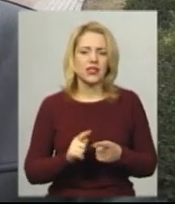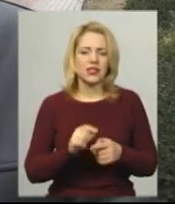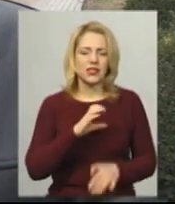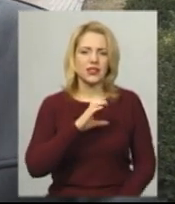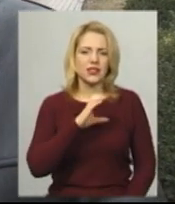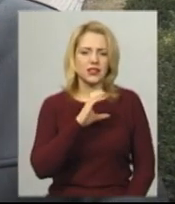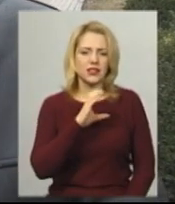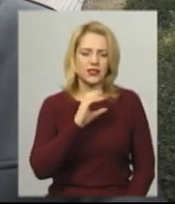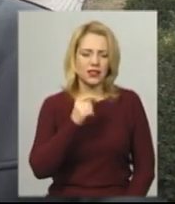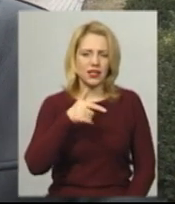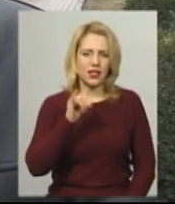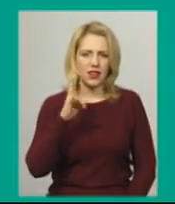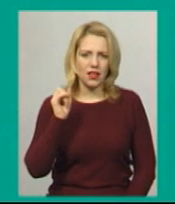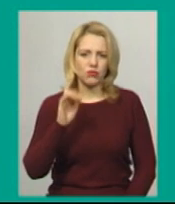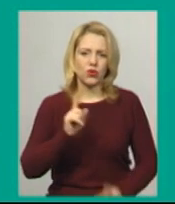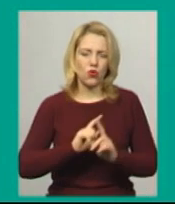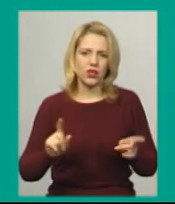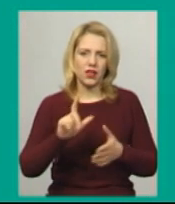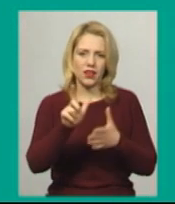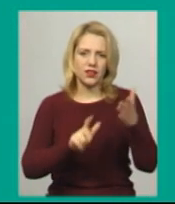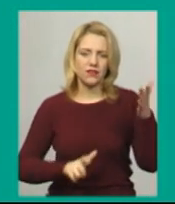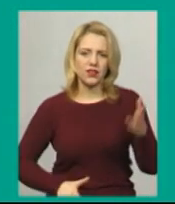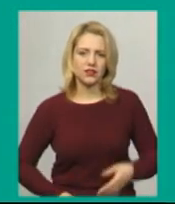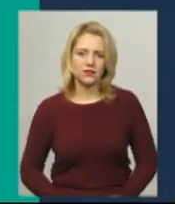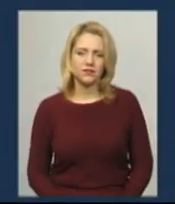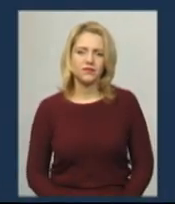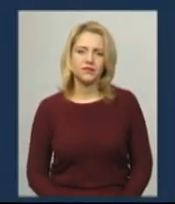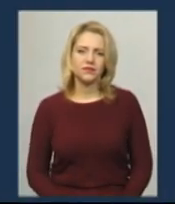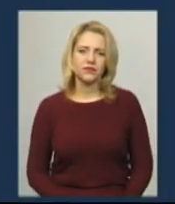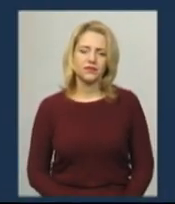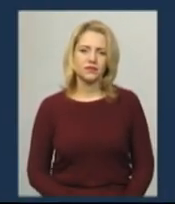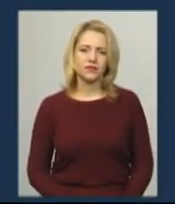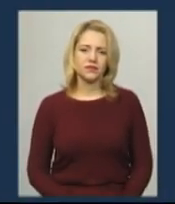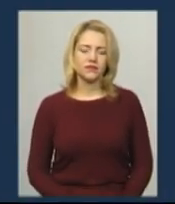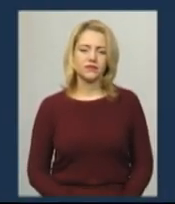Сєгіна буде оригінальний твір.